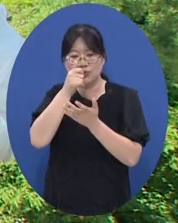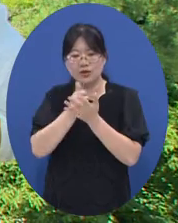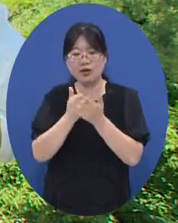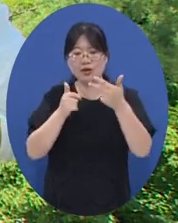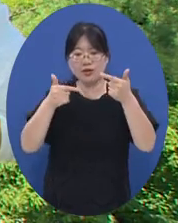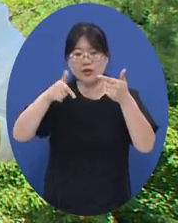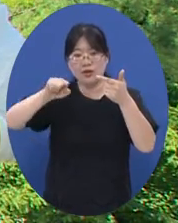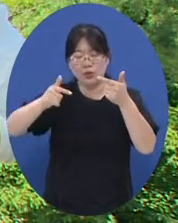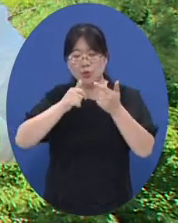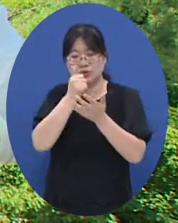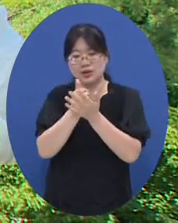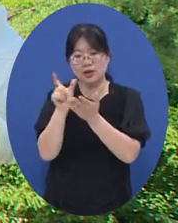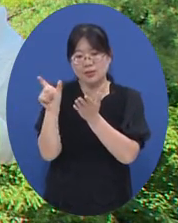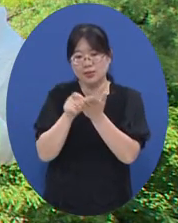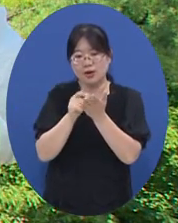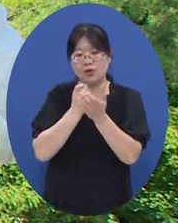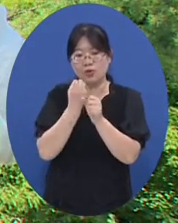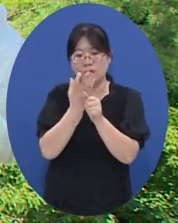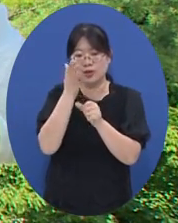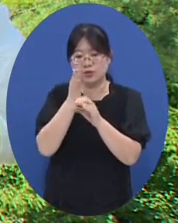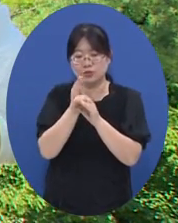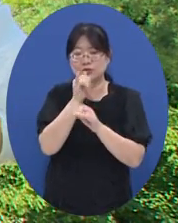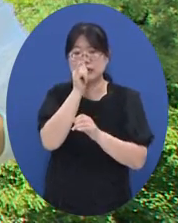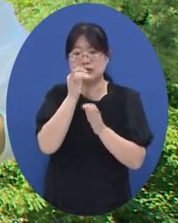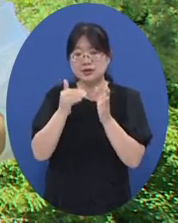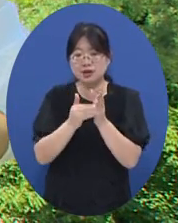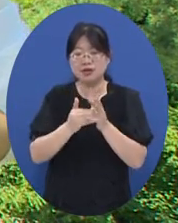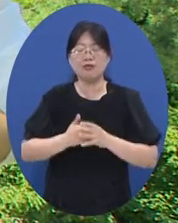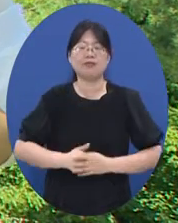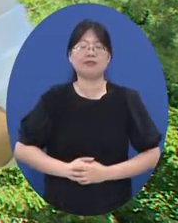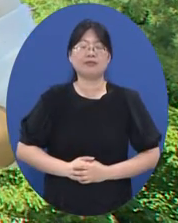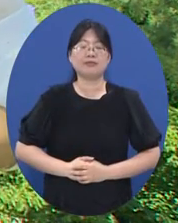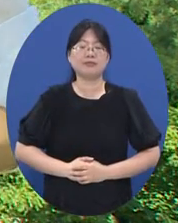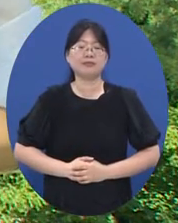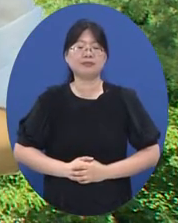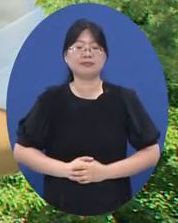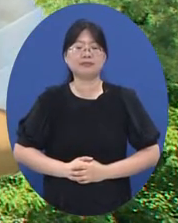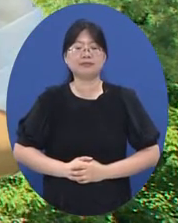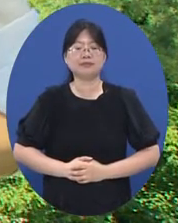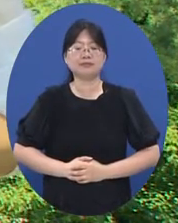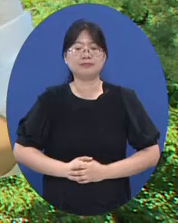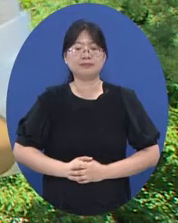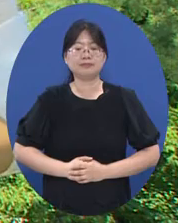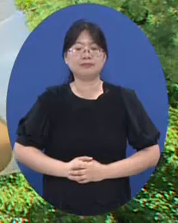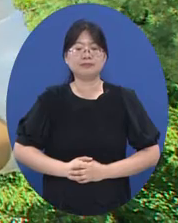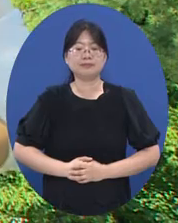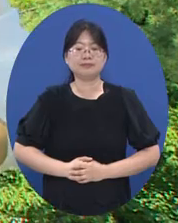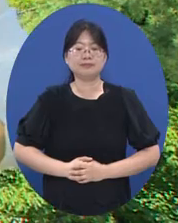총 6건의 죄명으로 고발을 준비 중입니다. 경기지TV 최지연입니다.